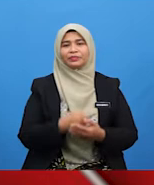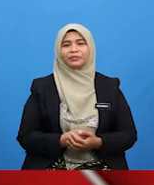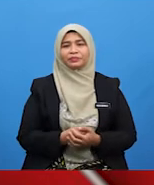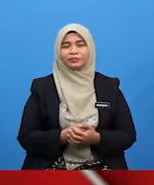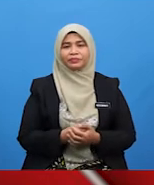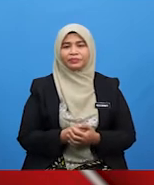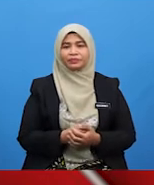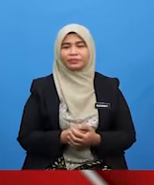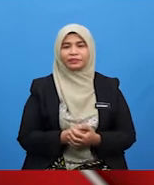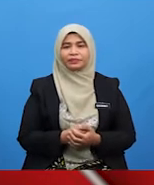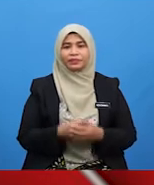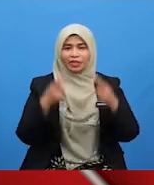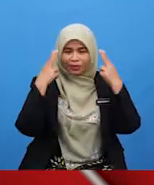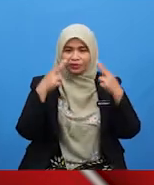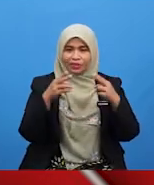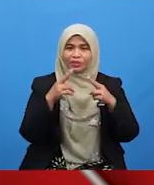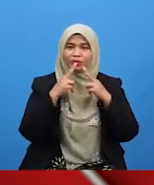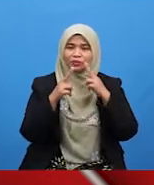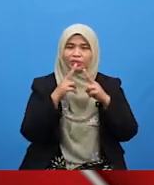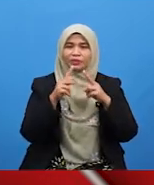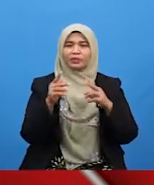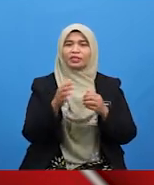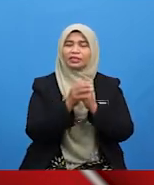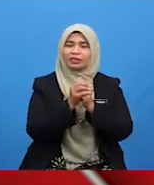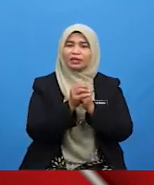sekali. Ustaz ucapkan